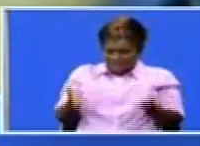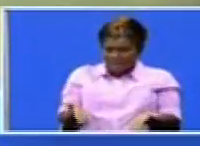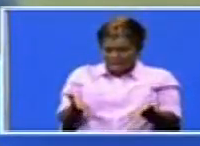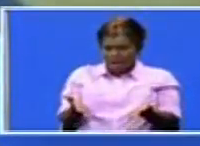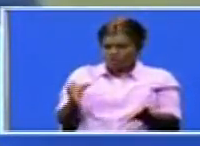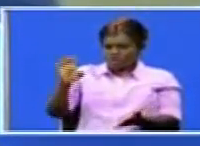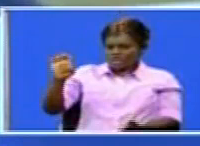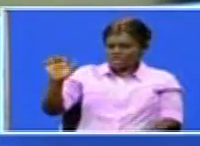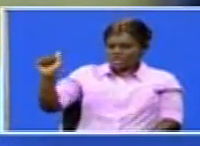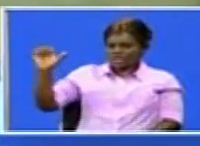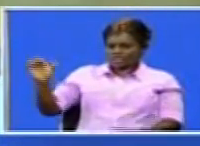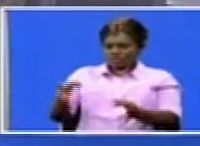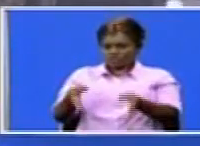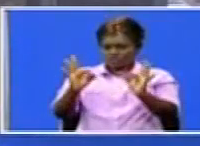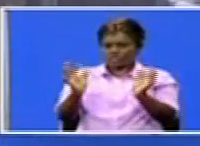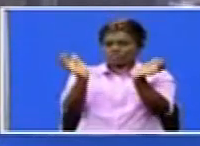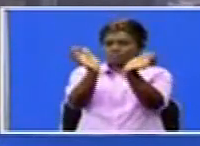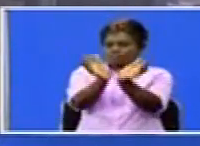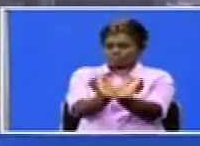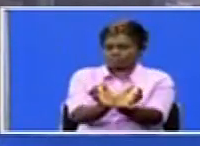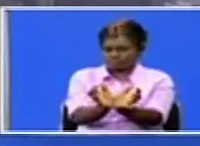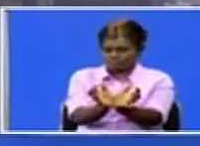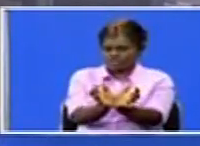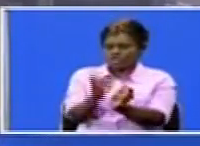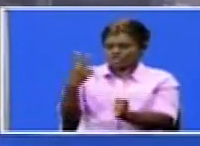makachero wa EACC wamemwachilia George Wainaina kwa